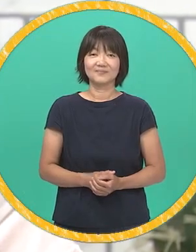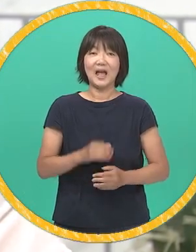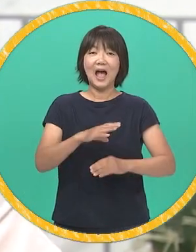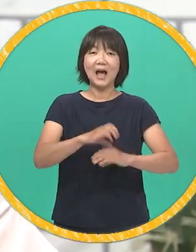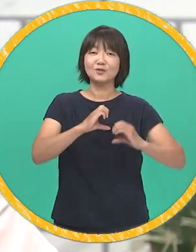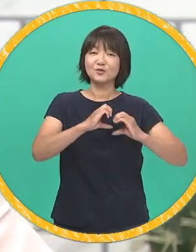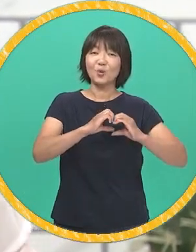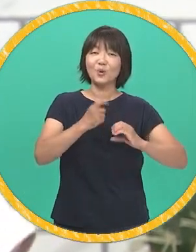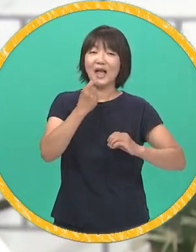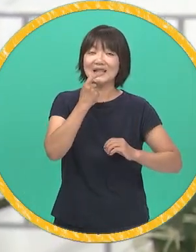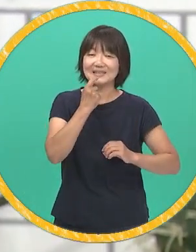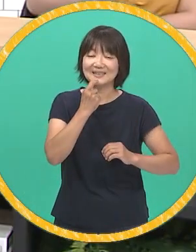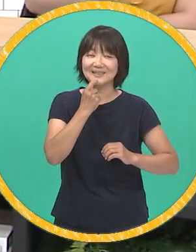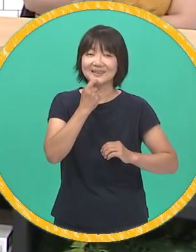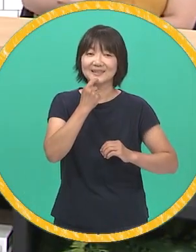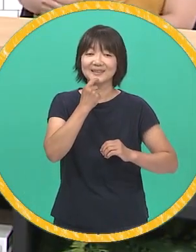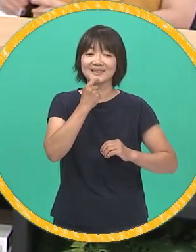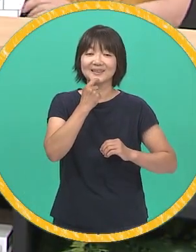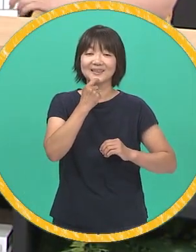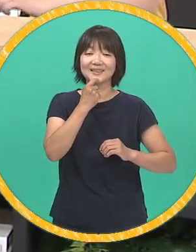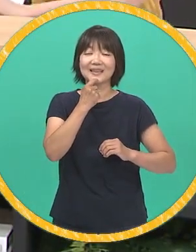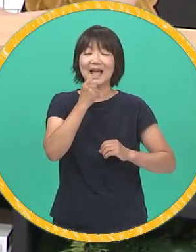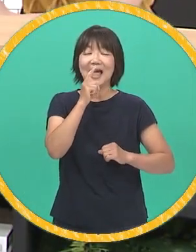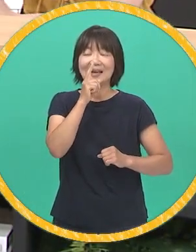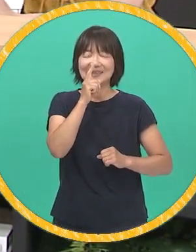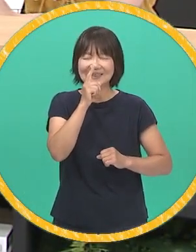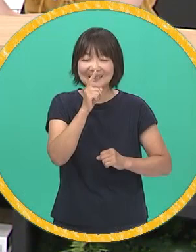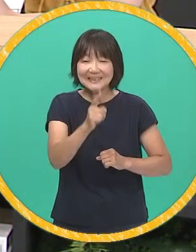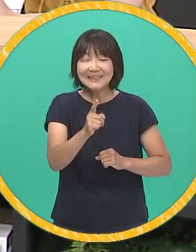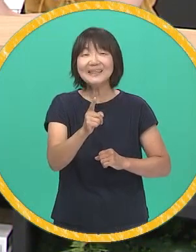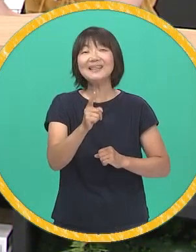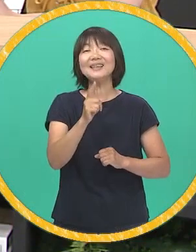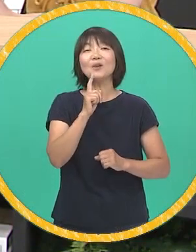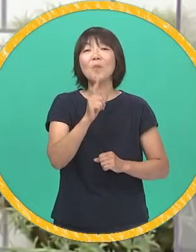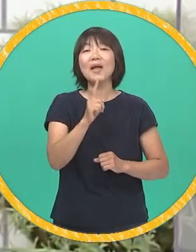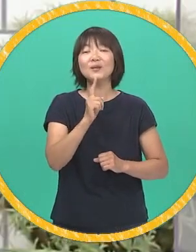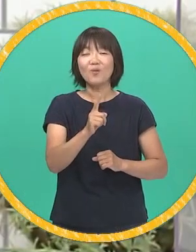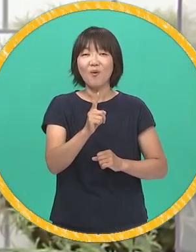パーツクリーナー使ああああああああああっ